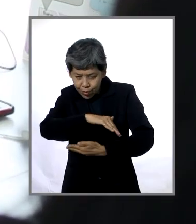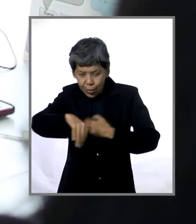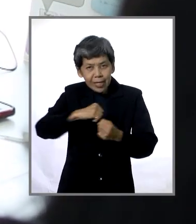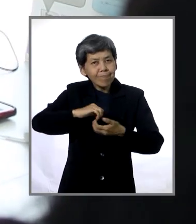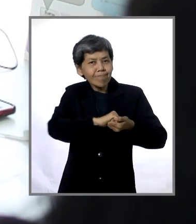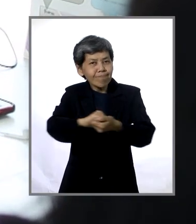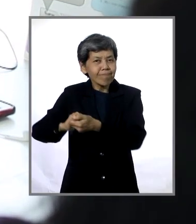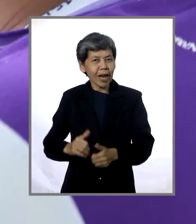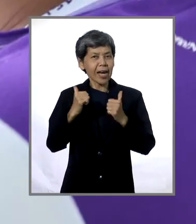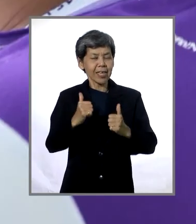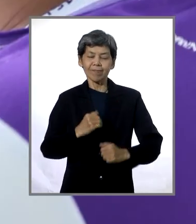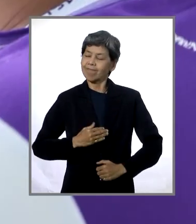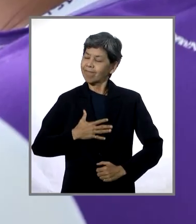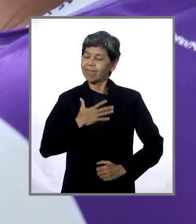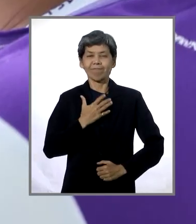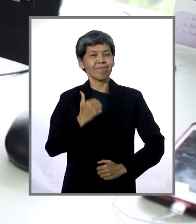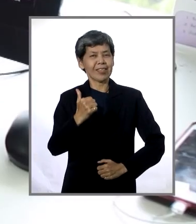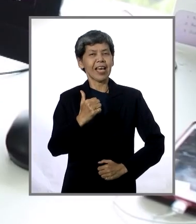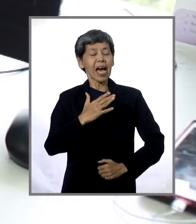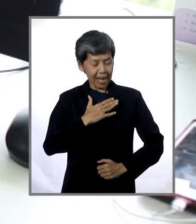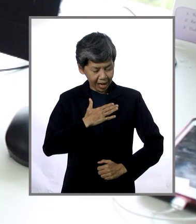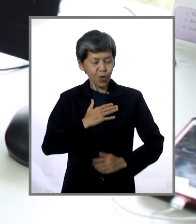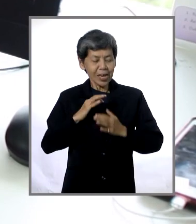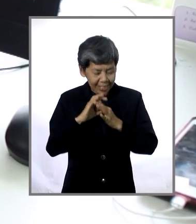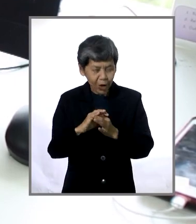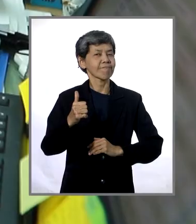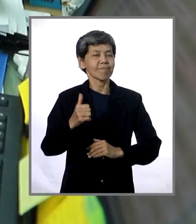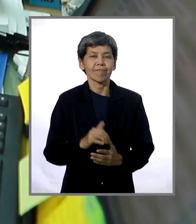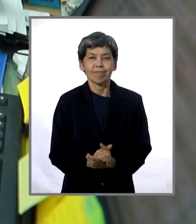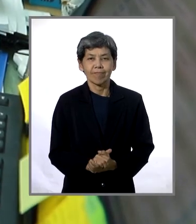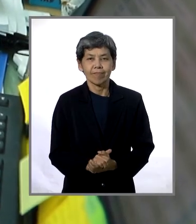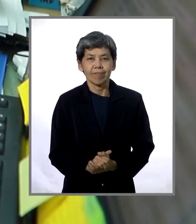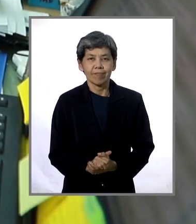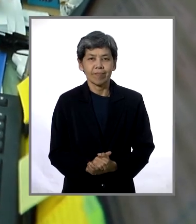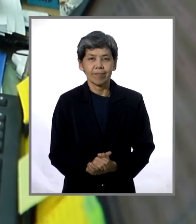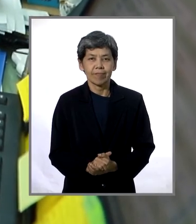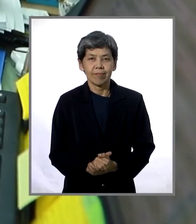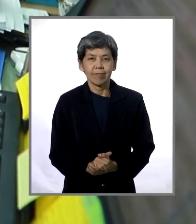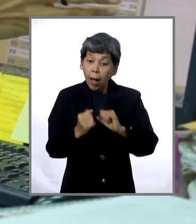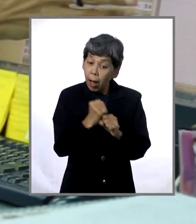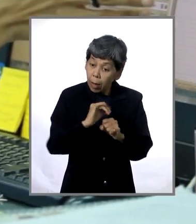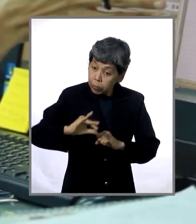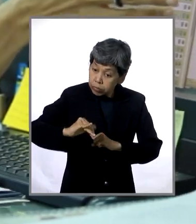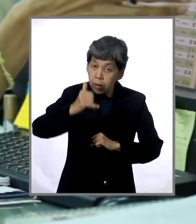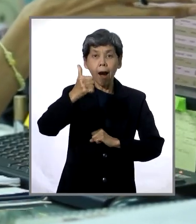เผยแพร่ผ่าน LINE Facebookและ YouTubeขอมูลนิธิและเครือข่ายสังคม